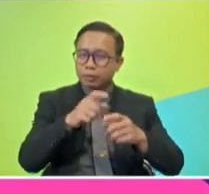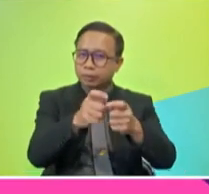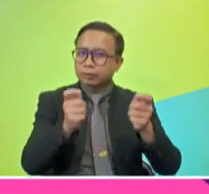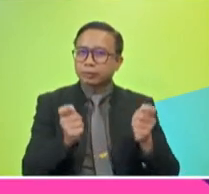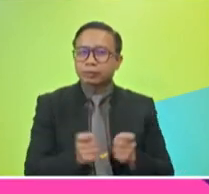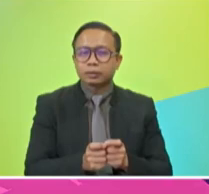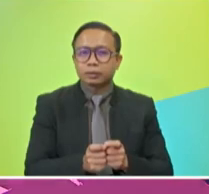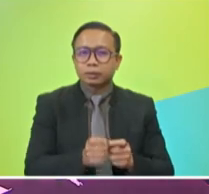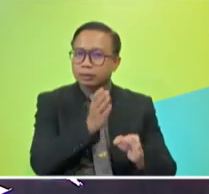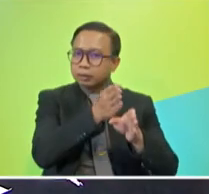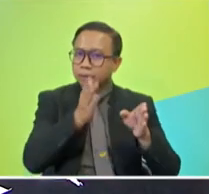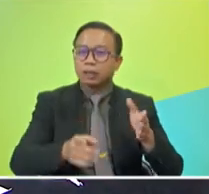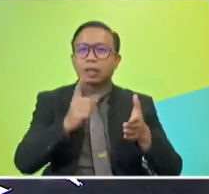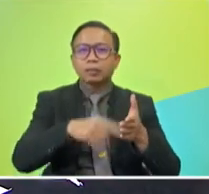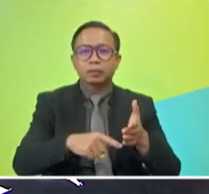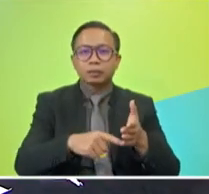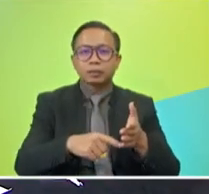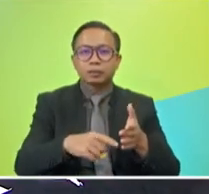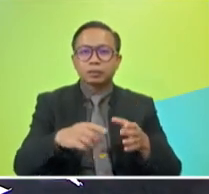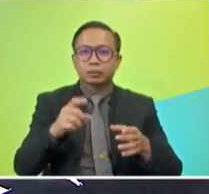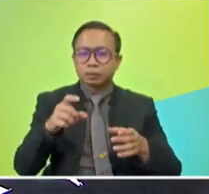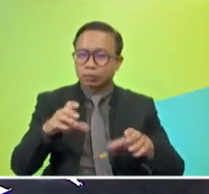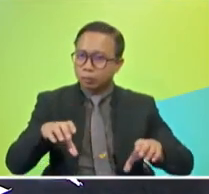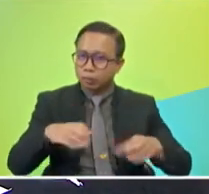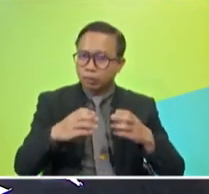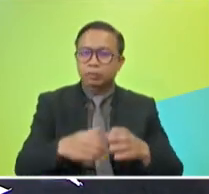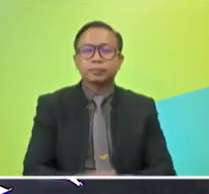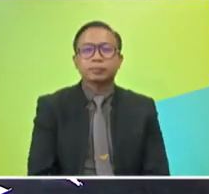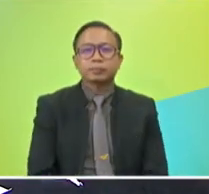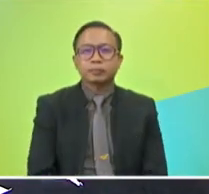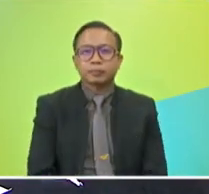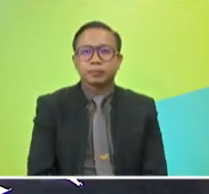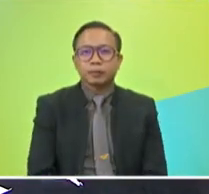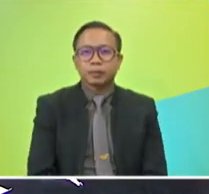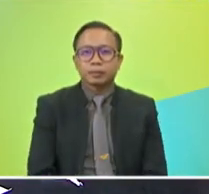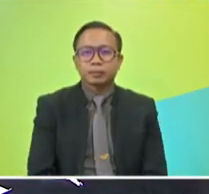sebagai Jiran Apa yang perlu kita buat kalau kita nampak situasi ini